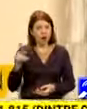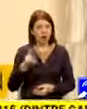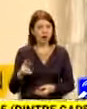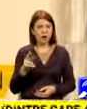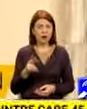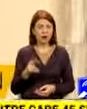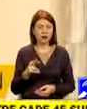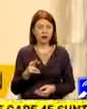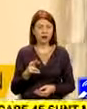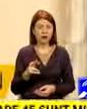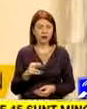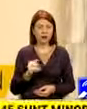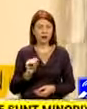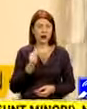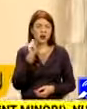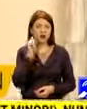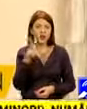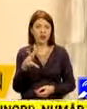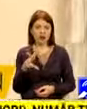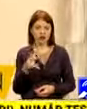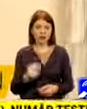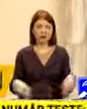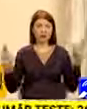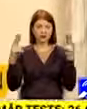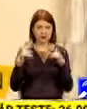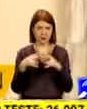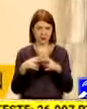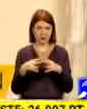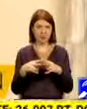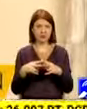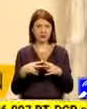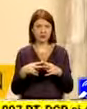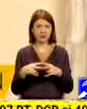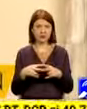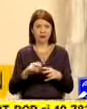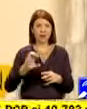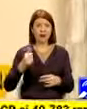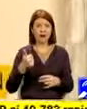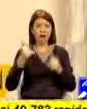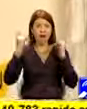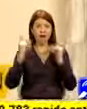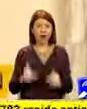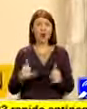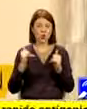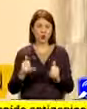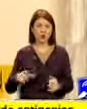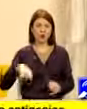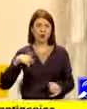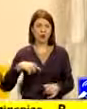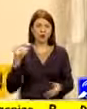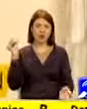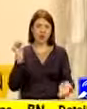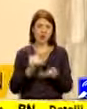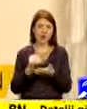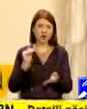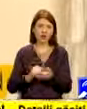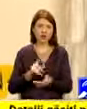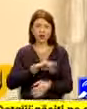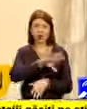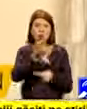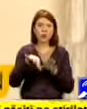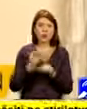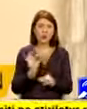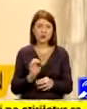reiterat la fiecare întâlnire că acum este nevoie de o